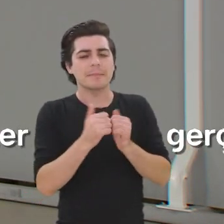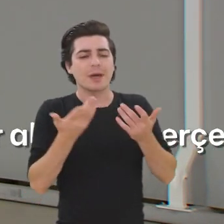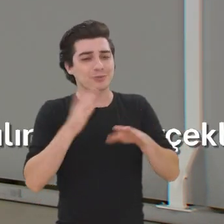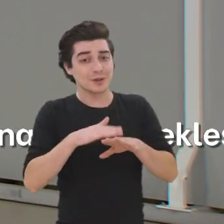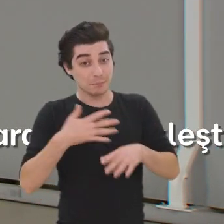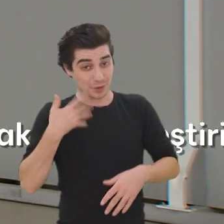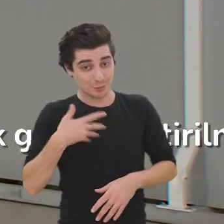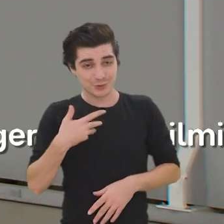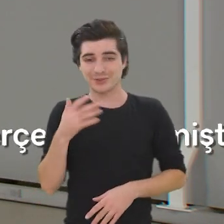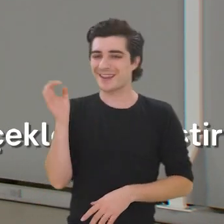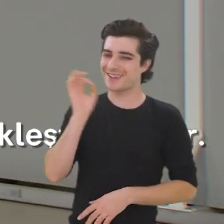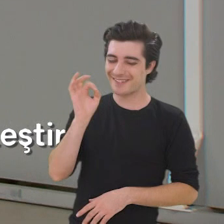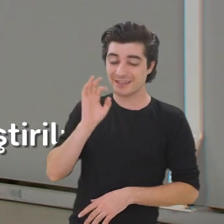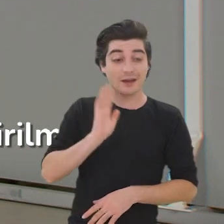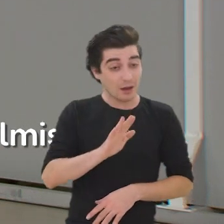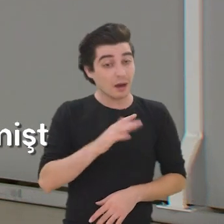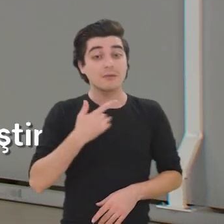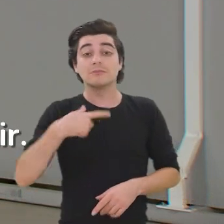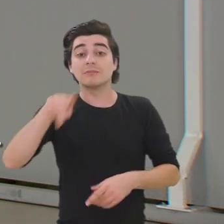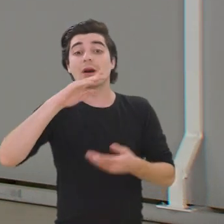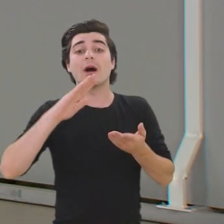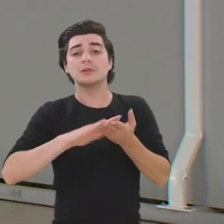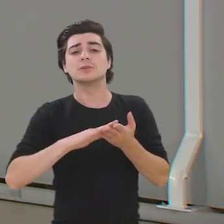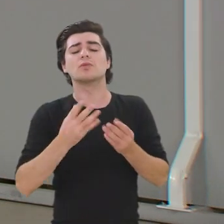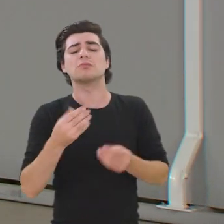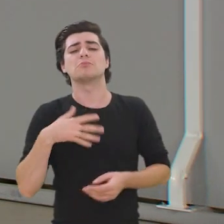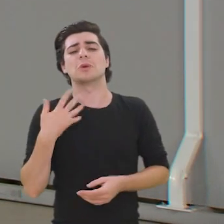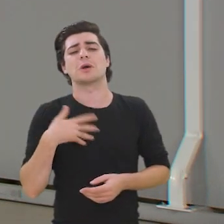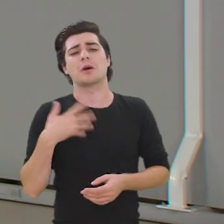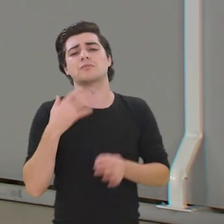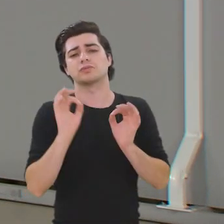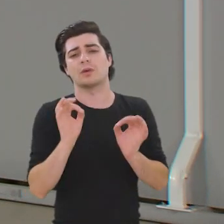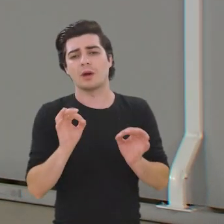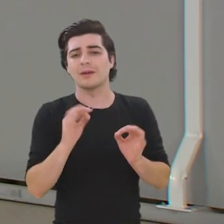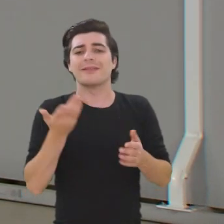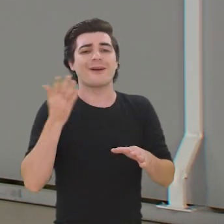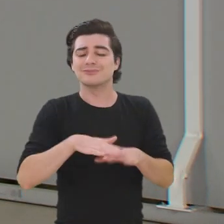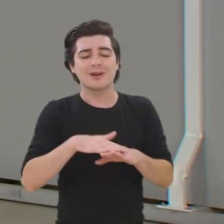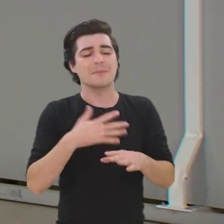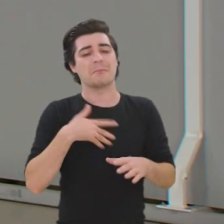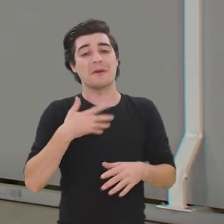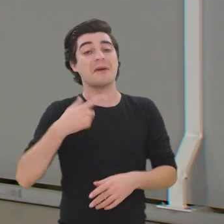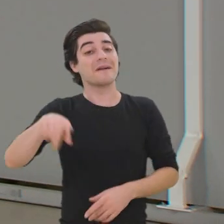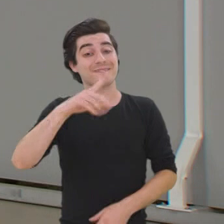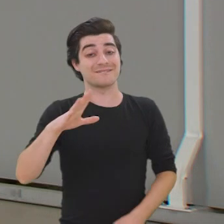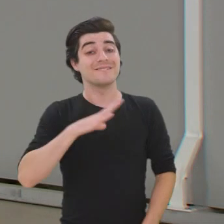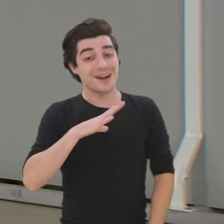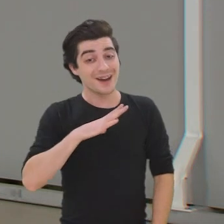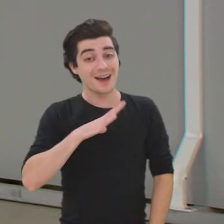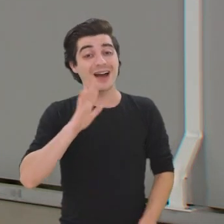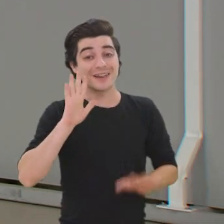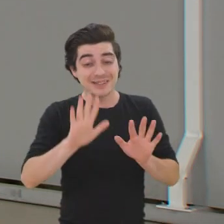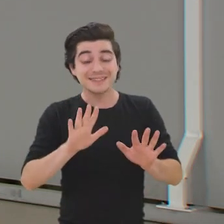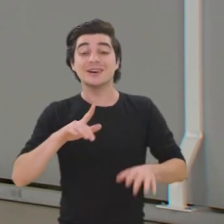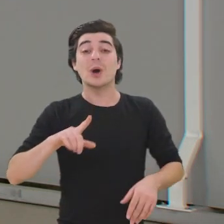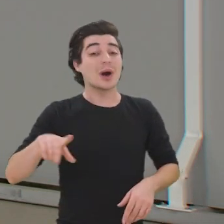Hı hı. Eminim ekran başındaki arkadaşlarımız da bizi çok çok merak ediyorlar. Neler yapacağımızı merak ediyorlar. Onlara